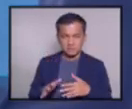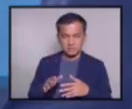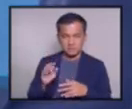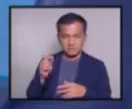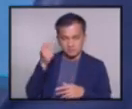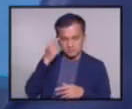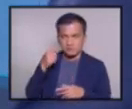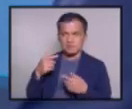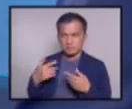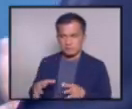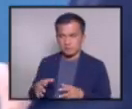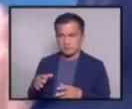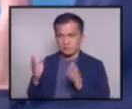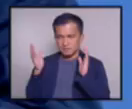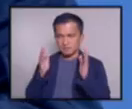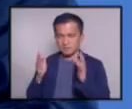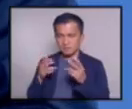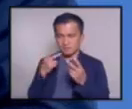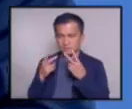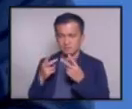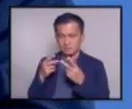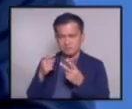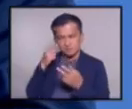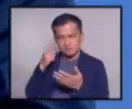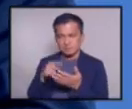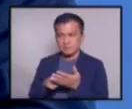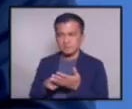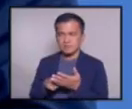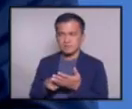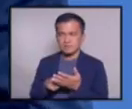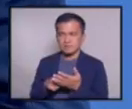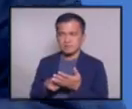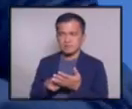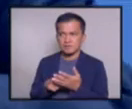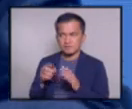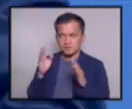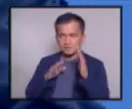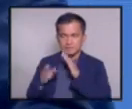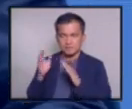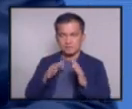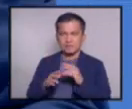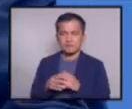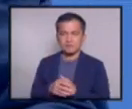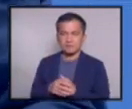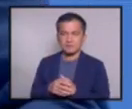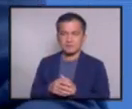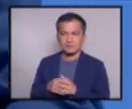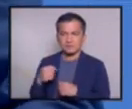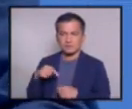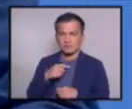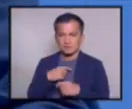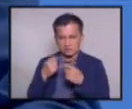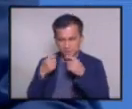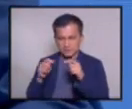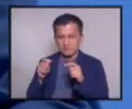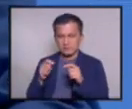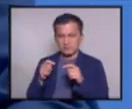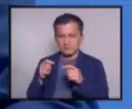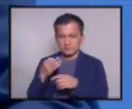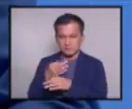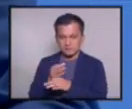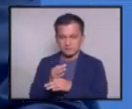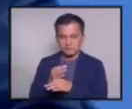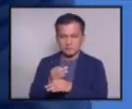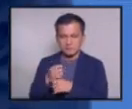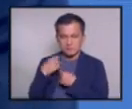government. I've already served, but I noticed na ang problema na we try to fix during